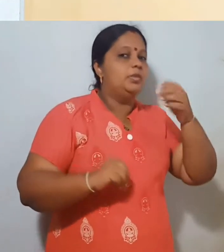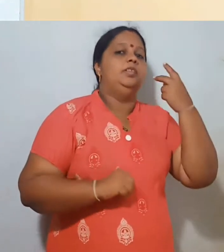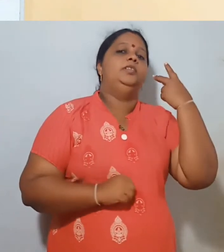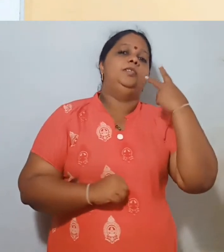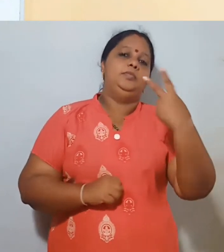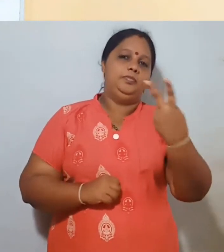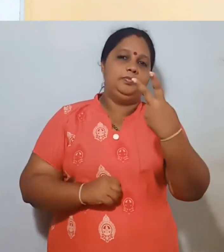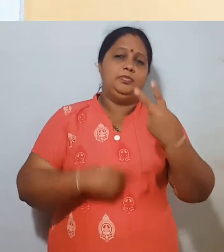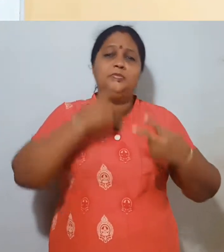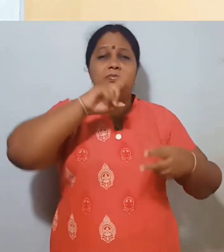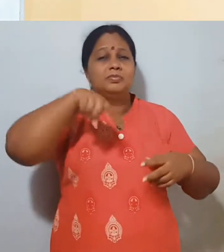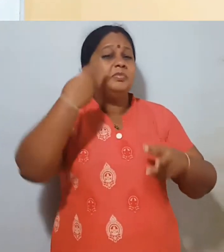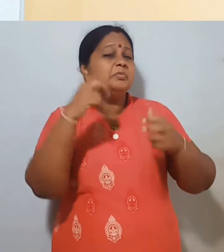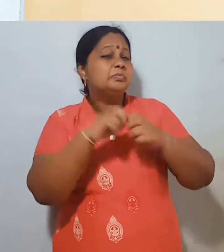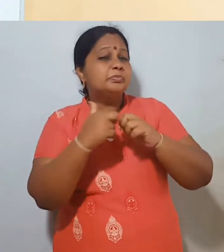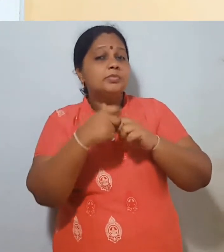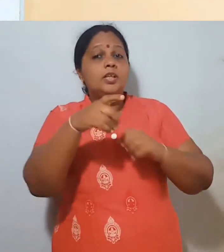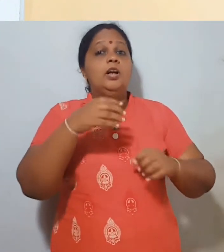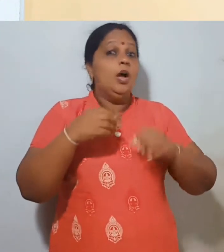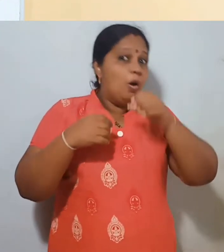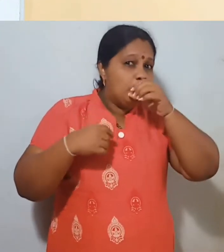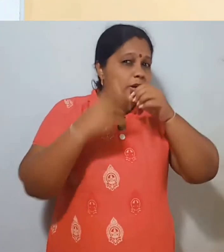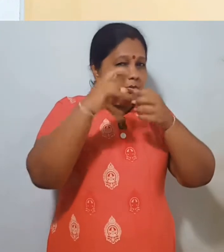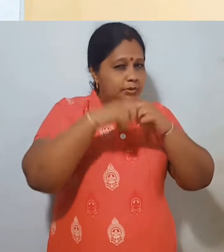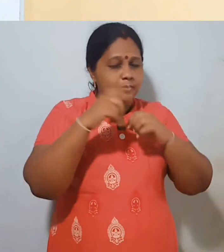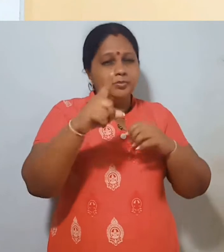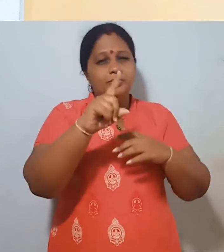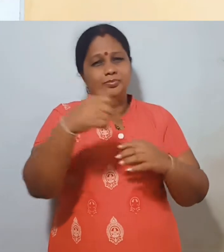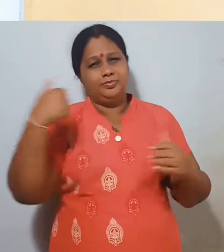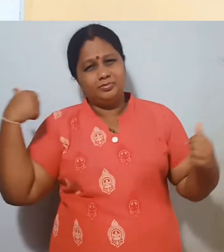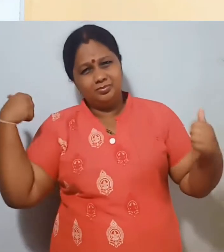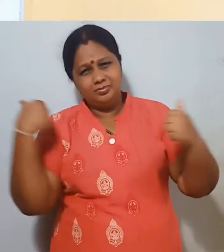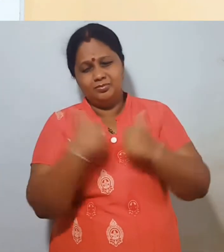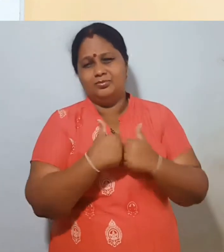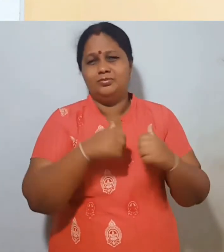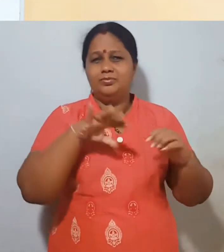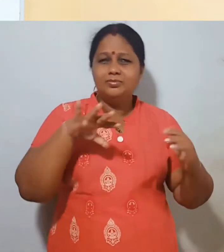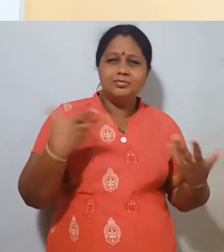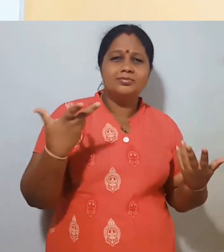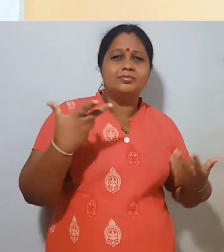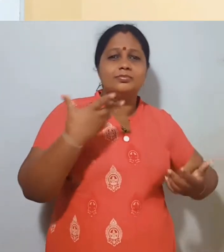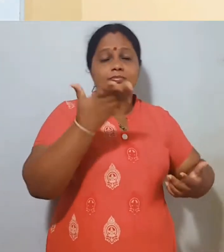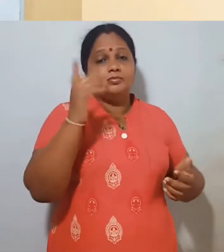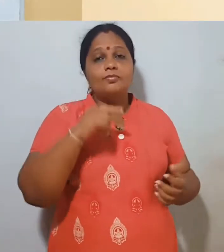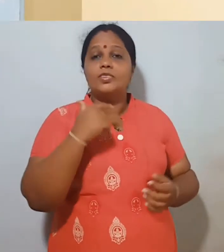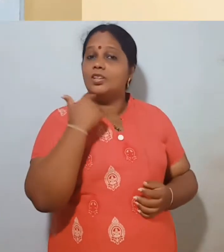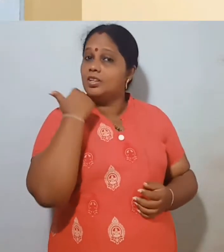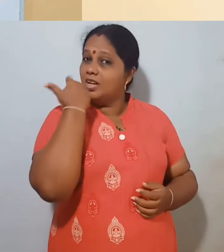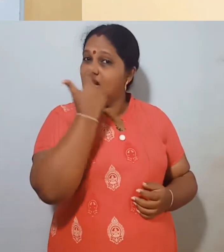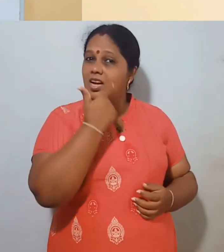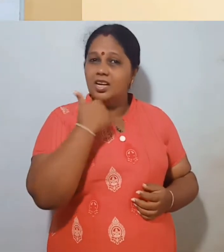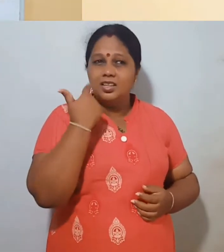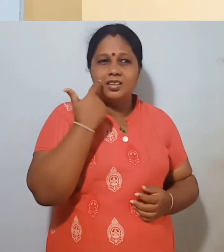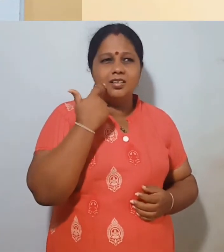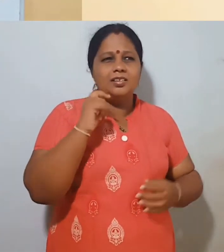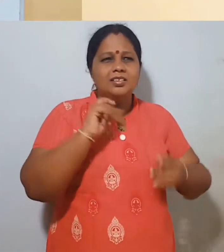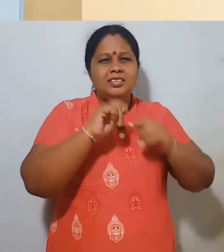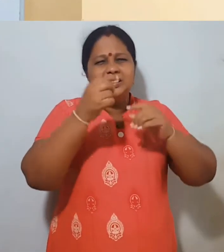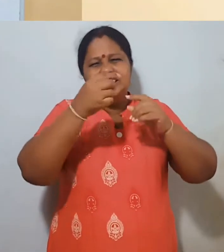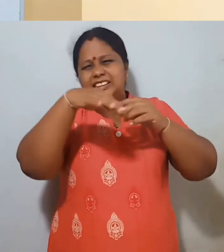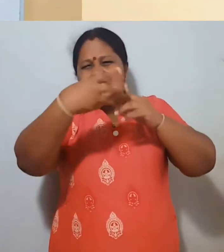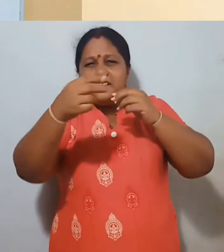வந்து ஒரு ஆக்சிடென்ட்லயோ அல்லது ஏதோ ஒரு விபத்துல சிக்கப்பட்ட ஆளாக இருந்தா அவர வாய்க்குள்ள சில வேளை ஏதாவது